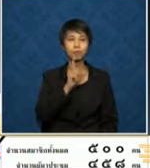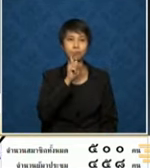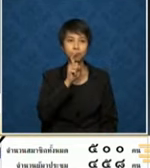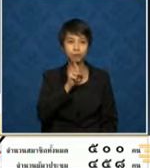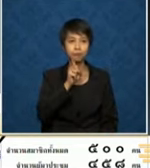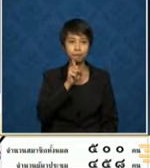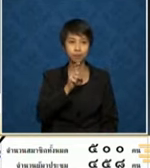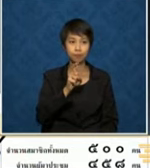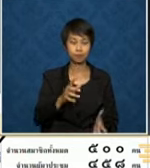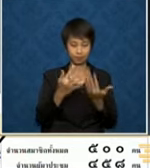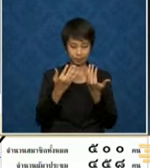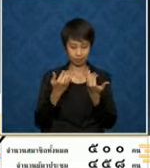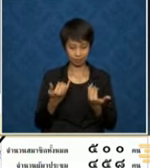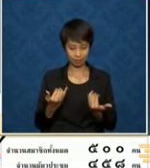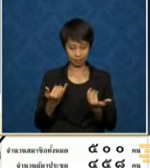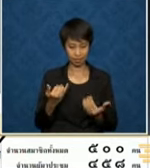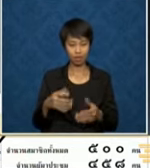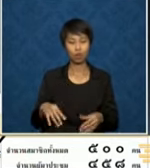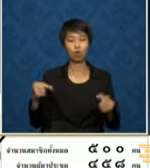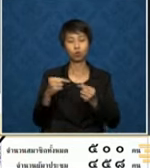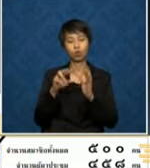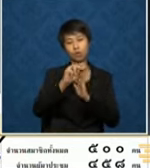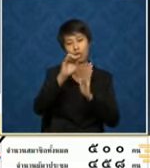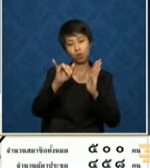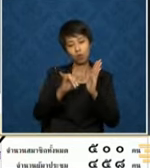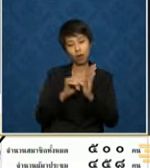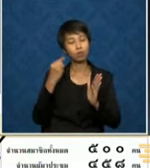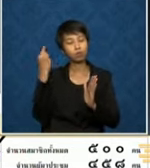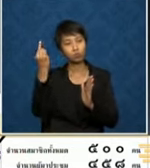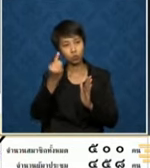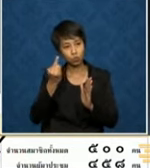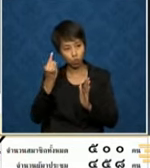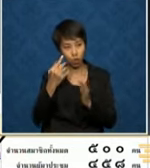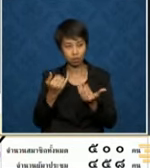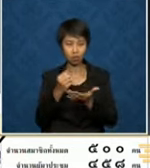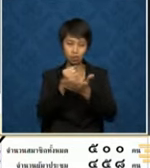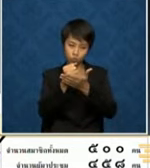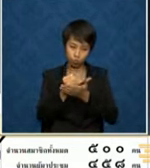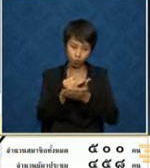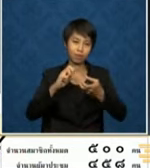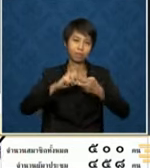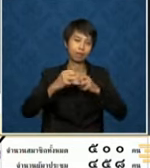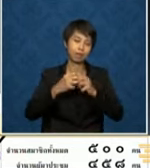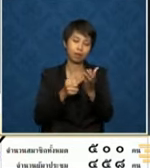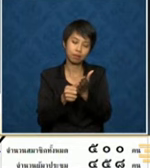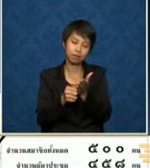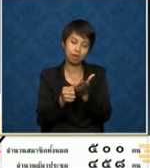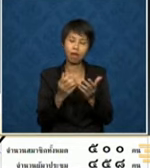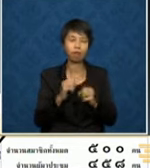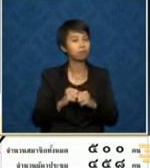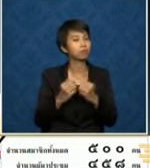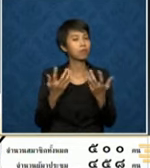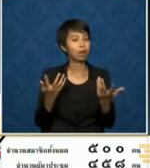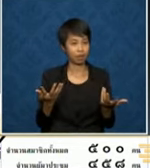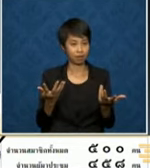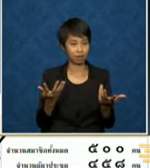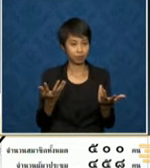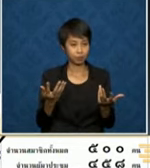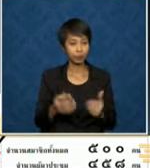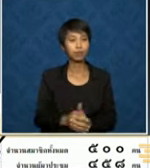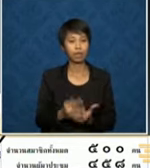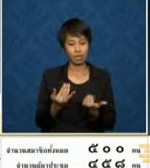คือนโยบายทัวริซึมฮับของท่านเนี่ยมันจะช่วยแก้ปัญหาโครงสร้างแบบนี้ยังไงมันจะช่วยให้เราสามารถกระจายความเสี่ย